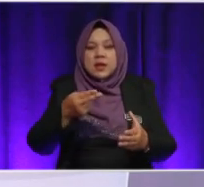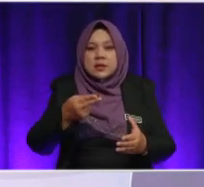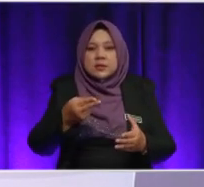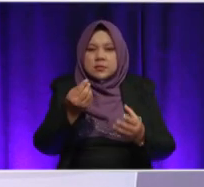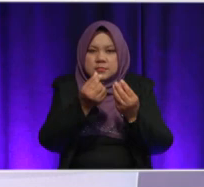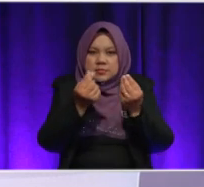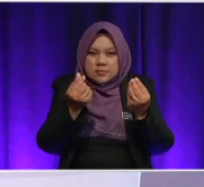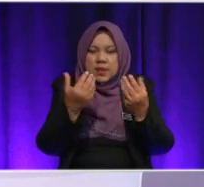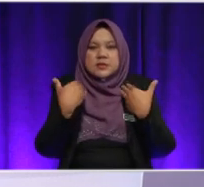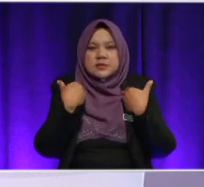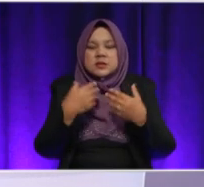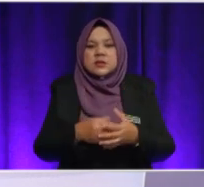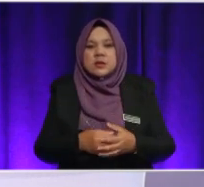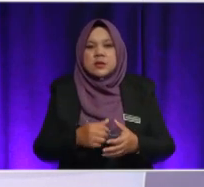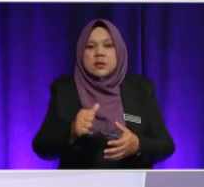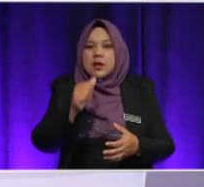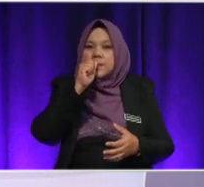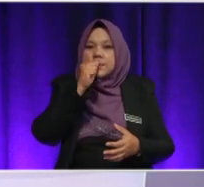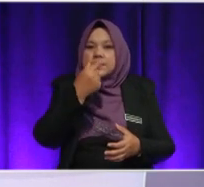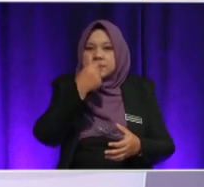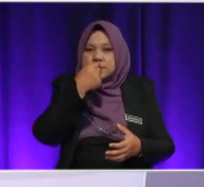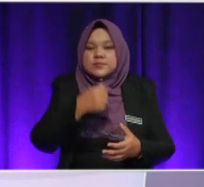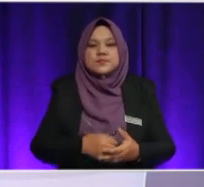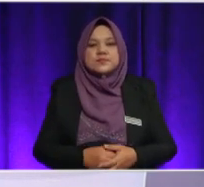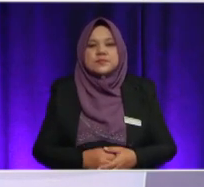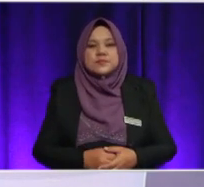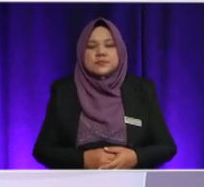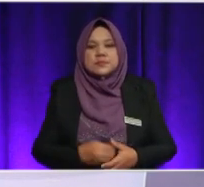serbuk kita panco ada juga dalam bentuk tabel